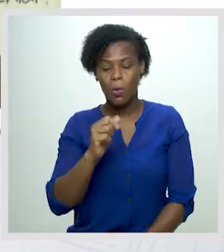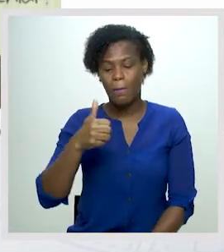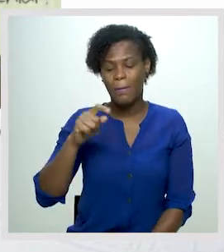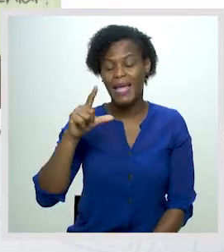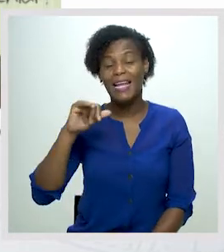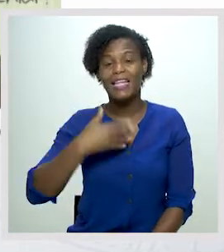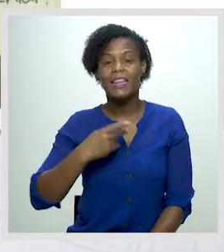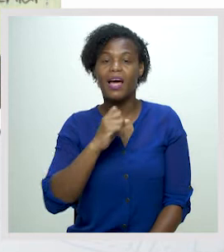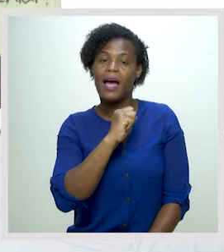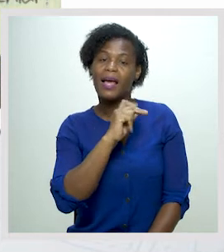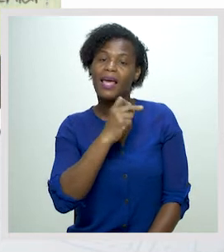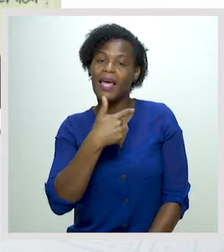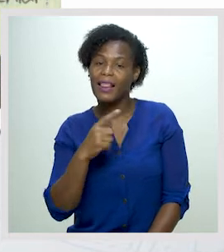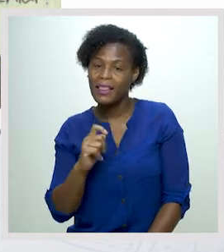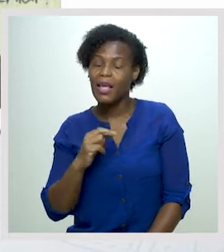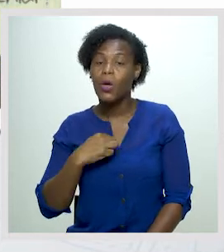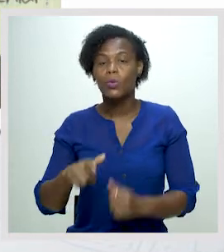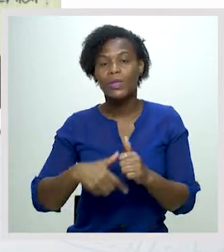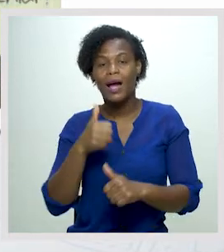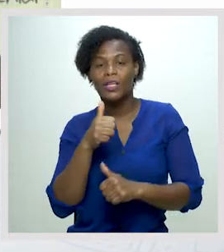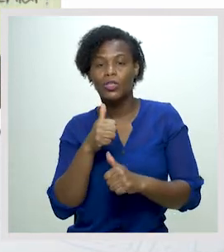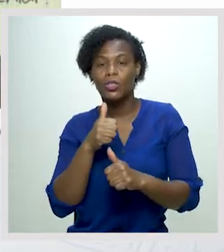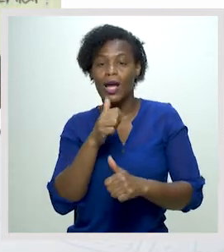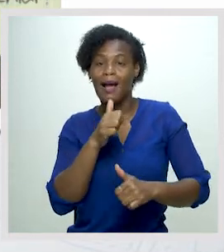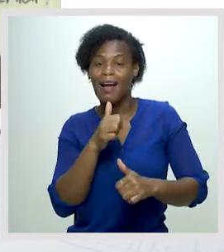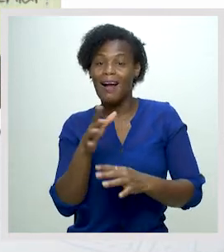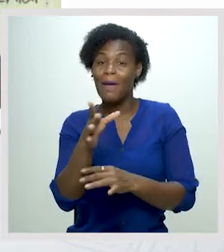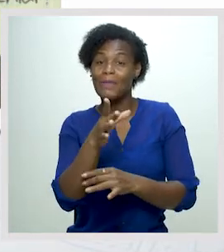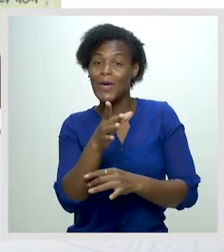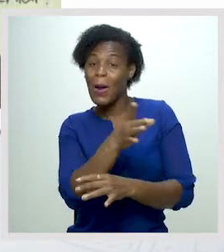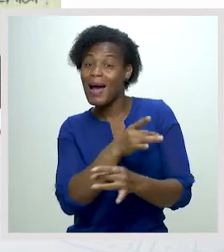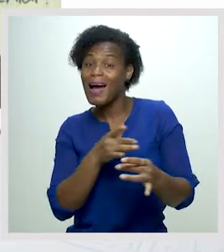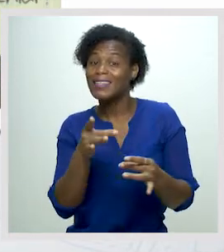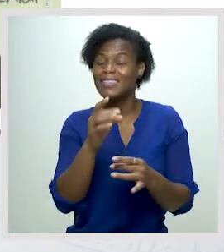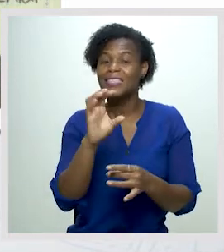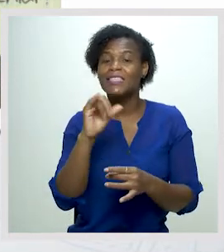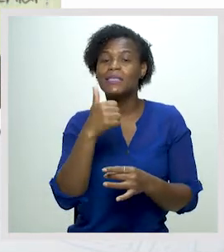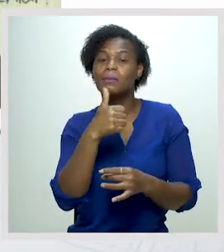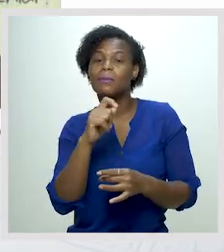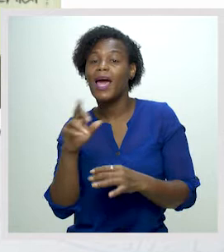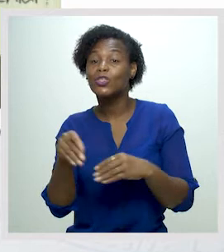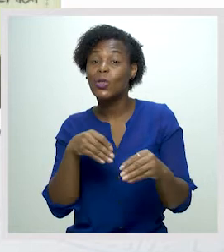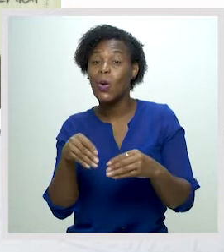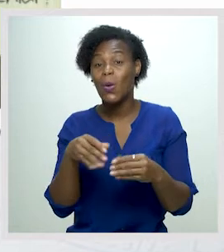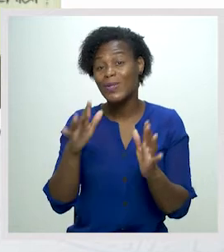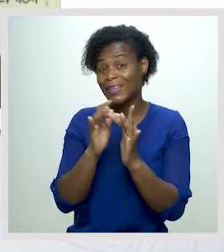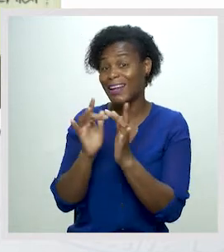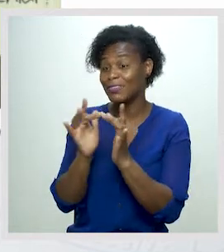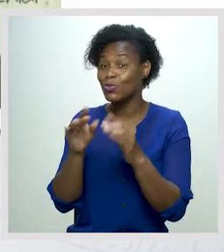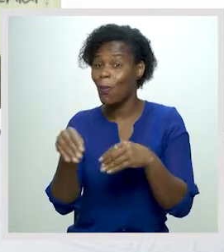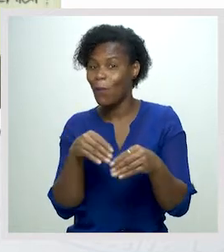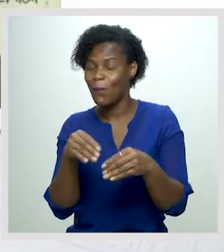the Gate, car je viens de gagner le championnat cyberjeu de ma ville. Le mois